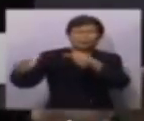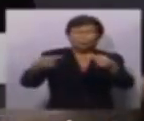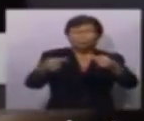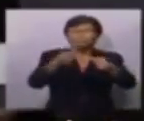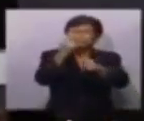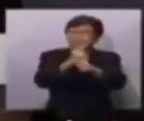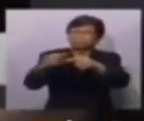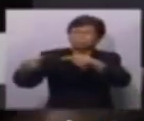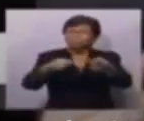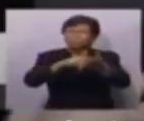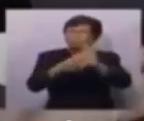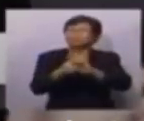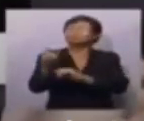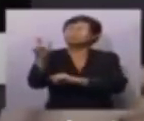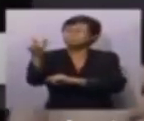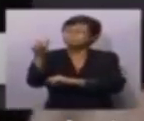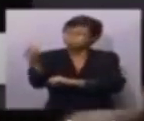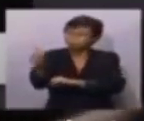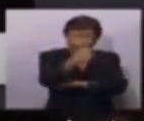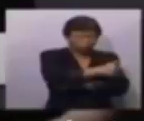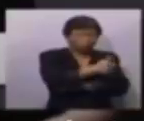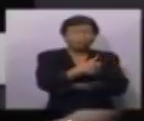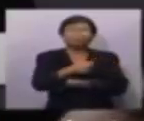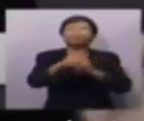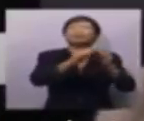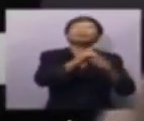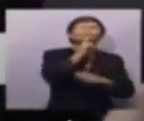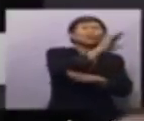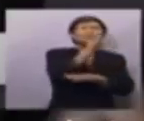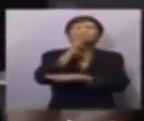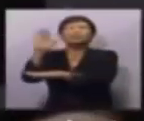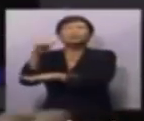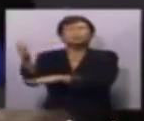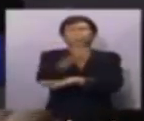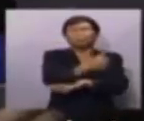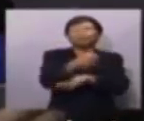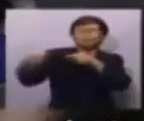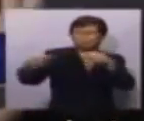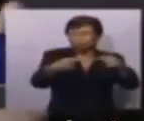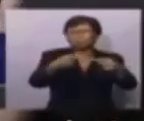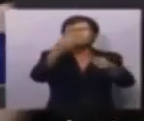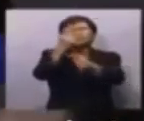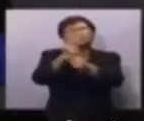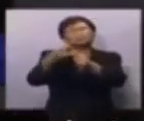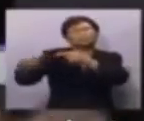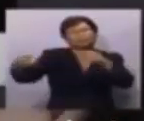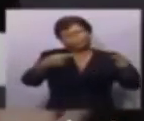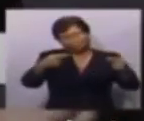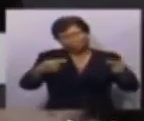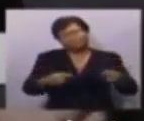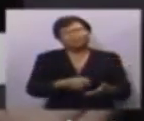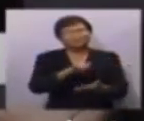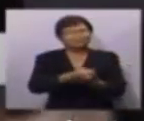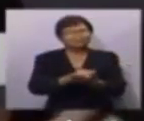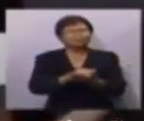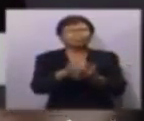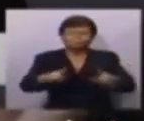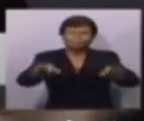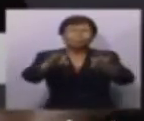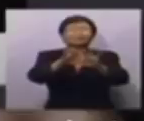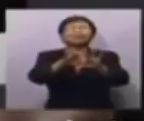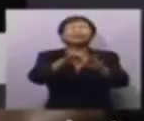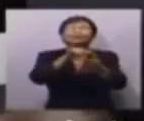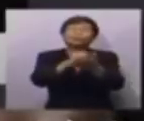arti kata ialah masing-masing ada manifesto masing-masing, kan. Tak apalah, okey. Tapi kawan tetap kawan. Ini satu benda yang penting. Sebab